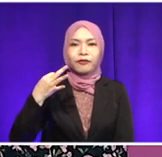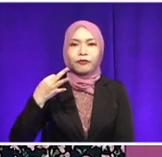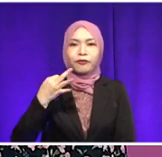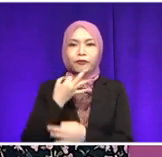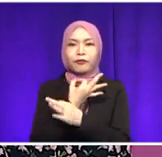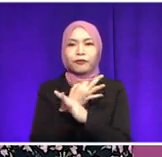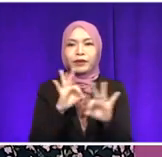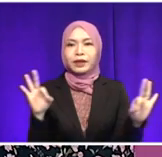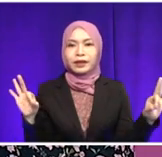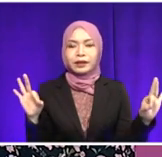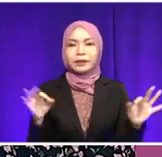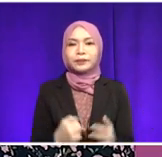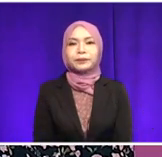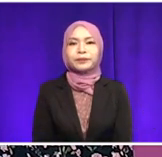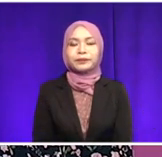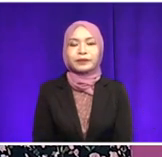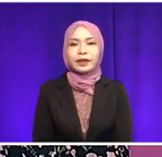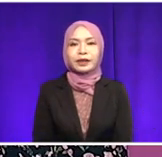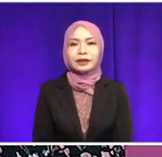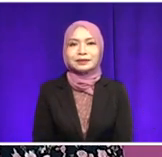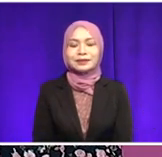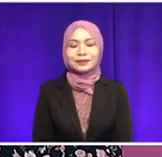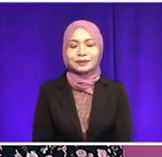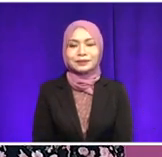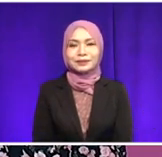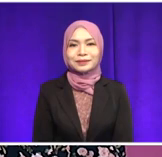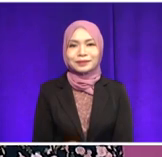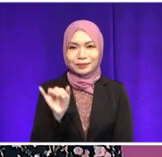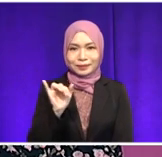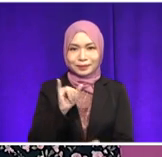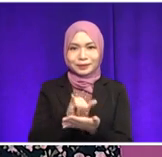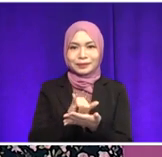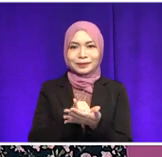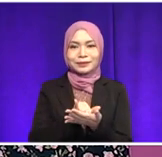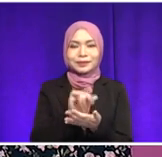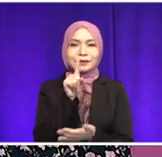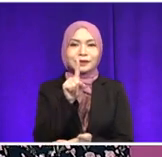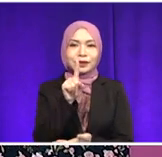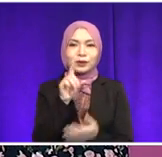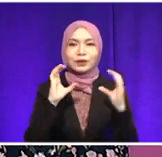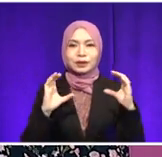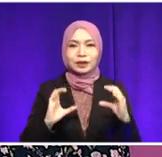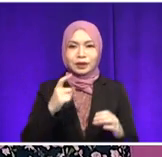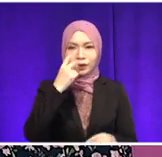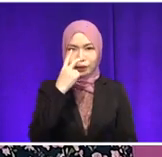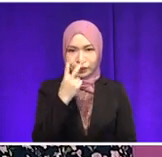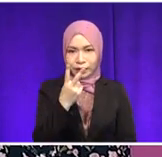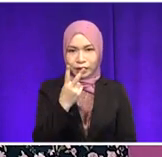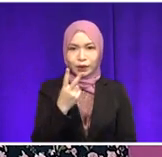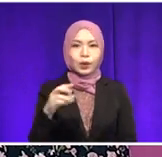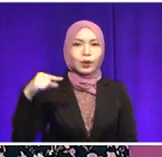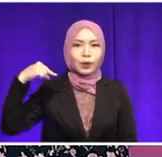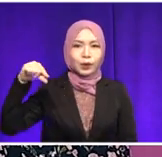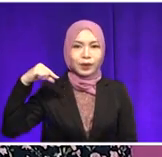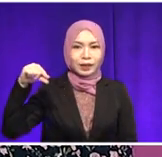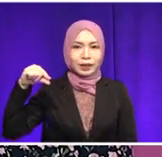sebenarnya itu adalah kriteria untuk justifikasikan quality jadi yang bpo free mungkin